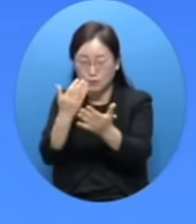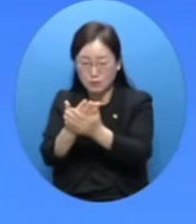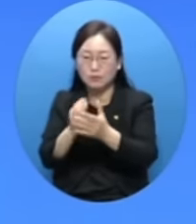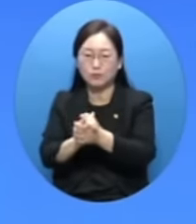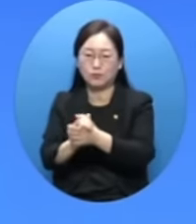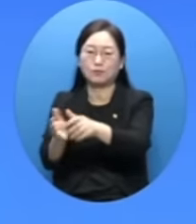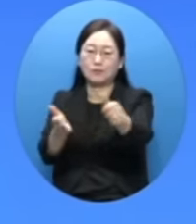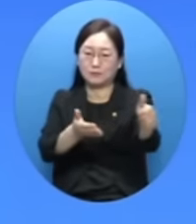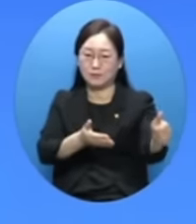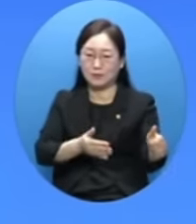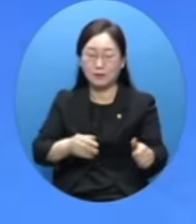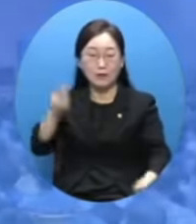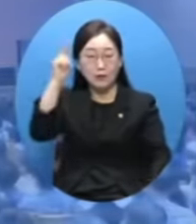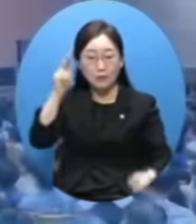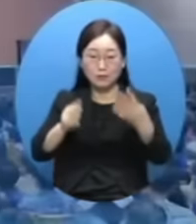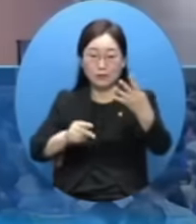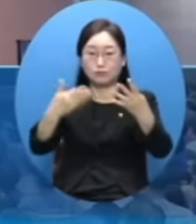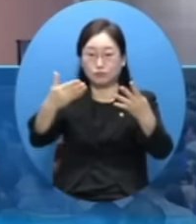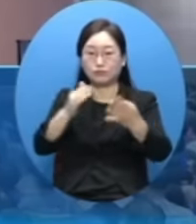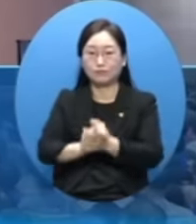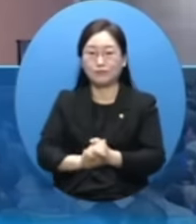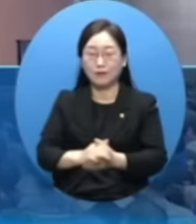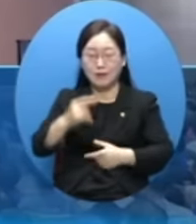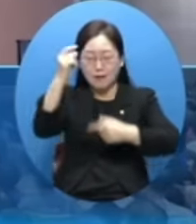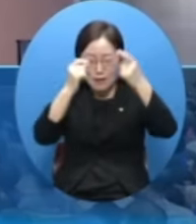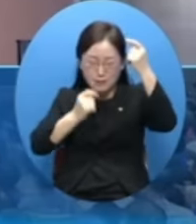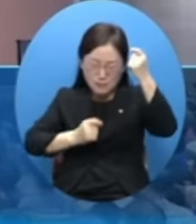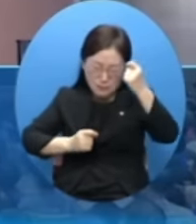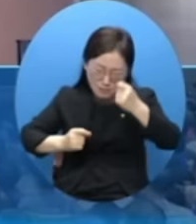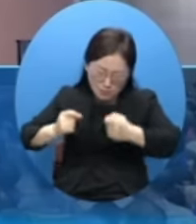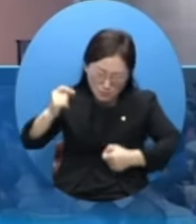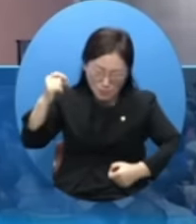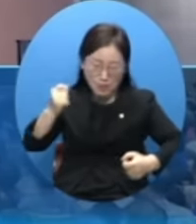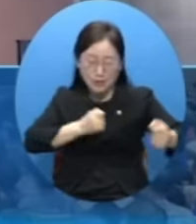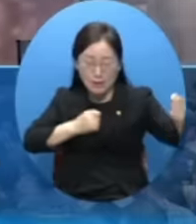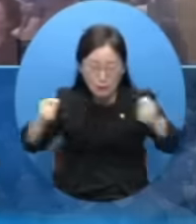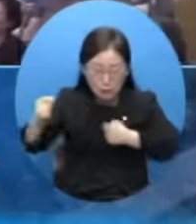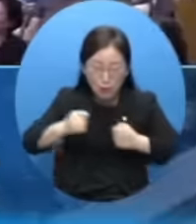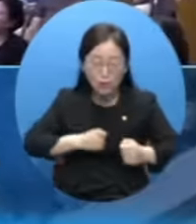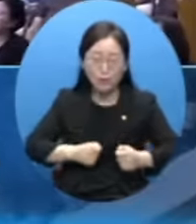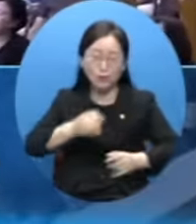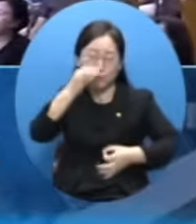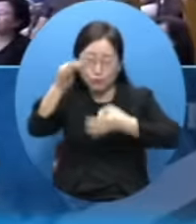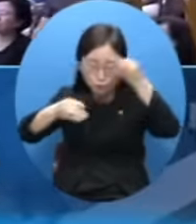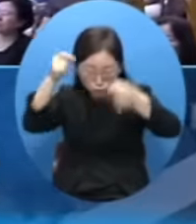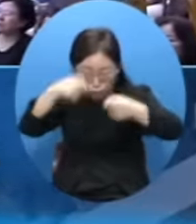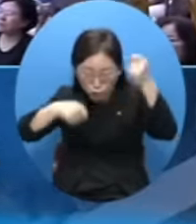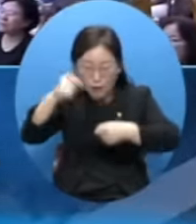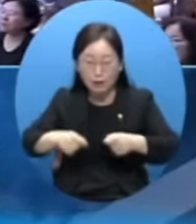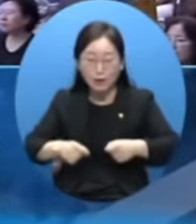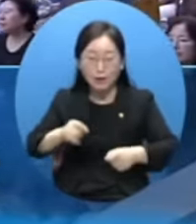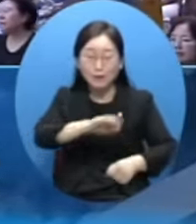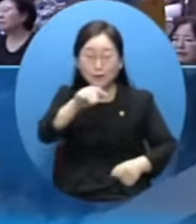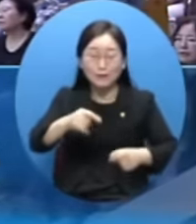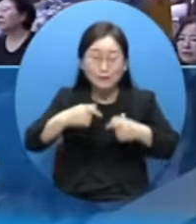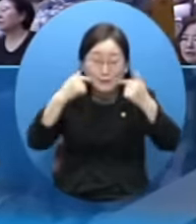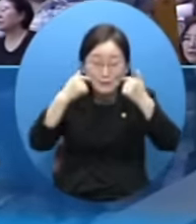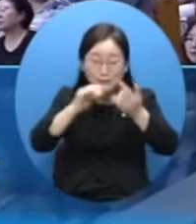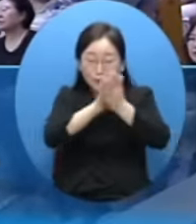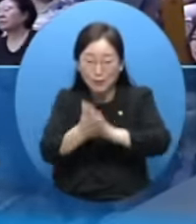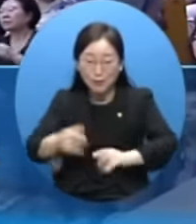되는 것입니다. 야고보서 4장 9절을 말씀합니다. 슬퍼하며 애통하며 울지어다. 너의 웃음을 애통으로 너의